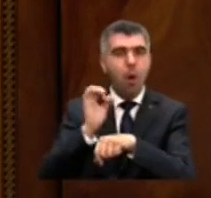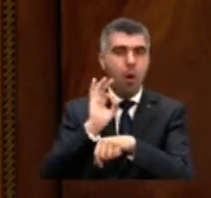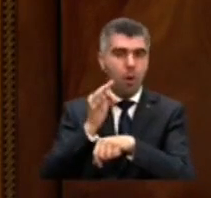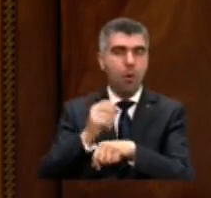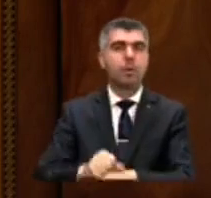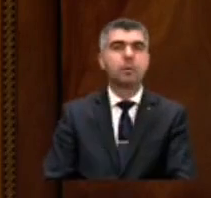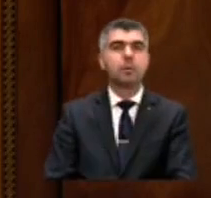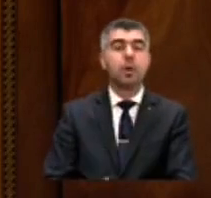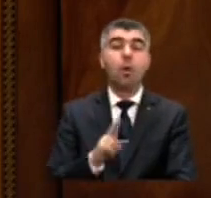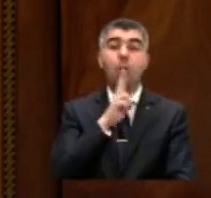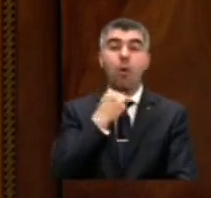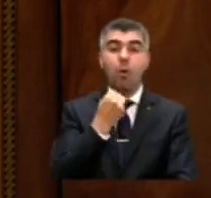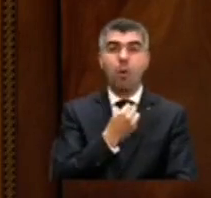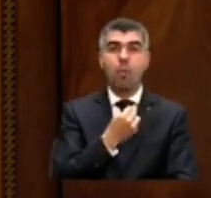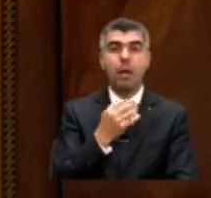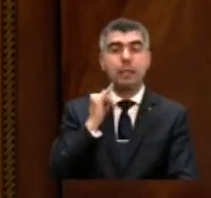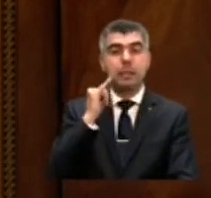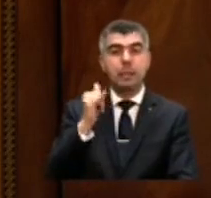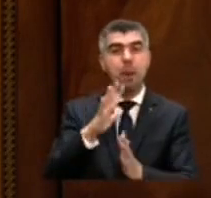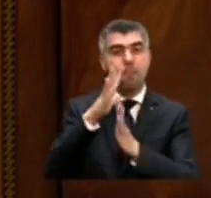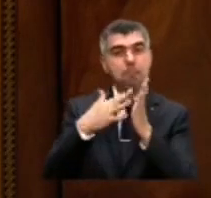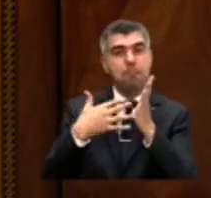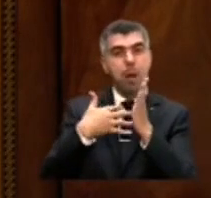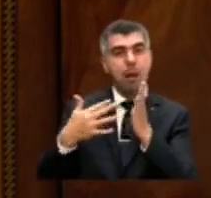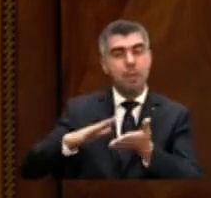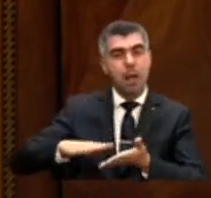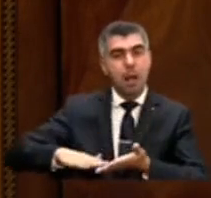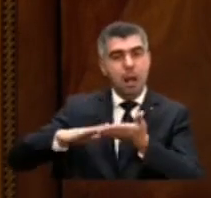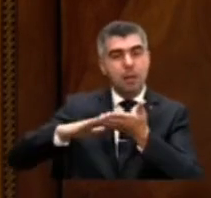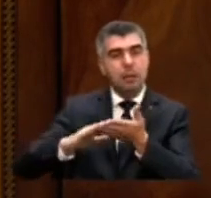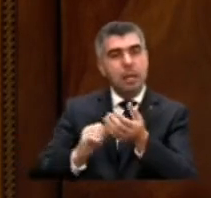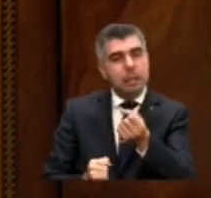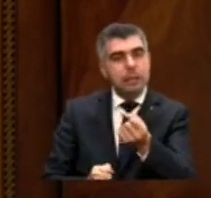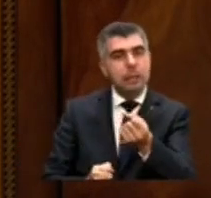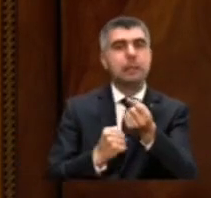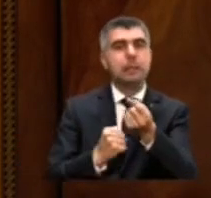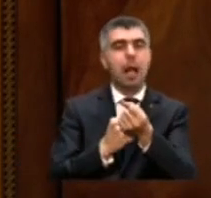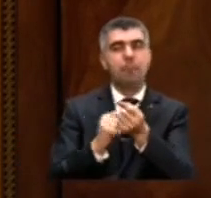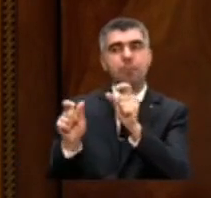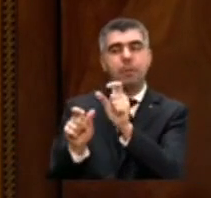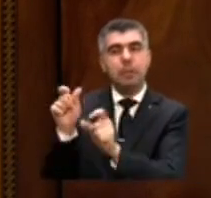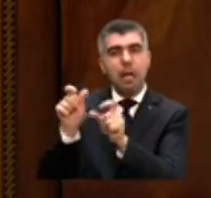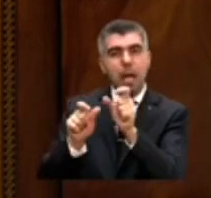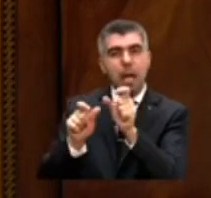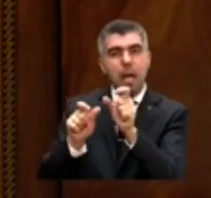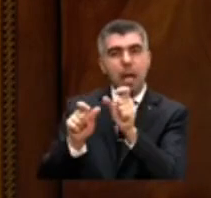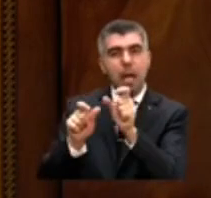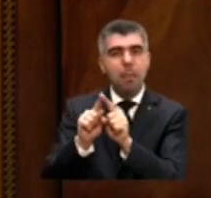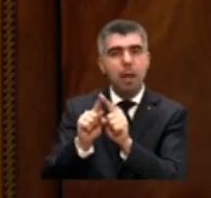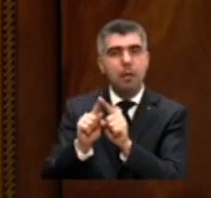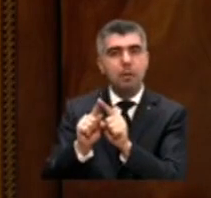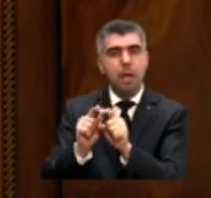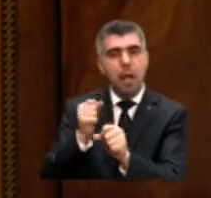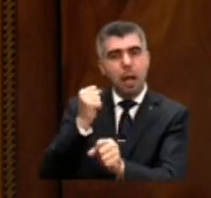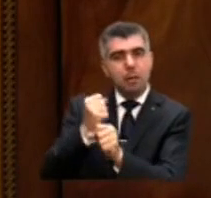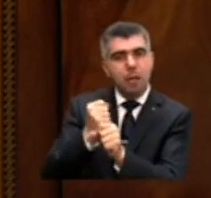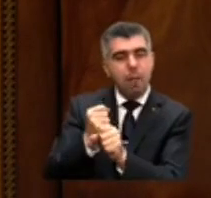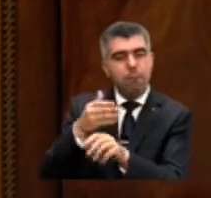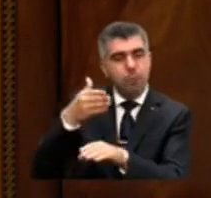تنفيذ خطة إنعاش غايتها دعم الفاعلين وتتميل المنتوج المغربي وللارتقاء بالتكوين،